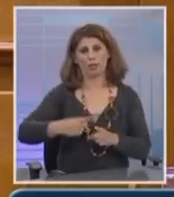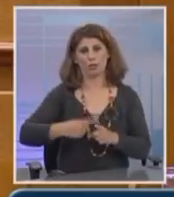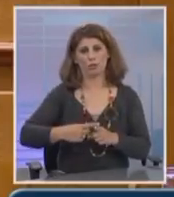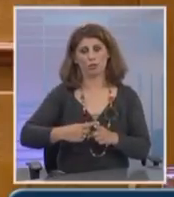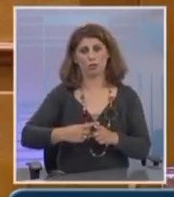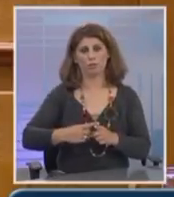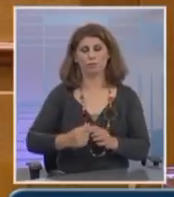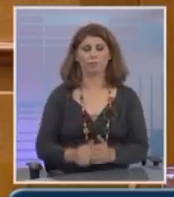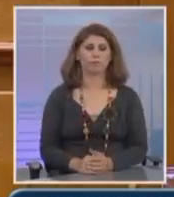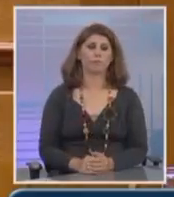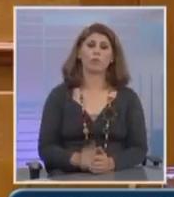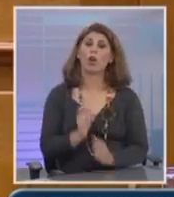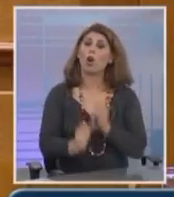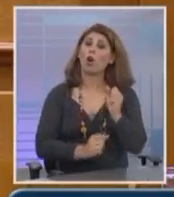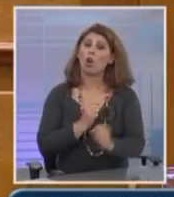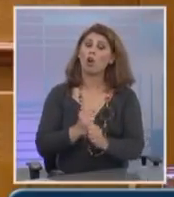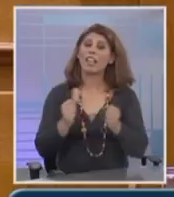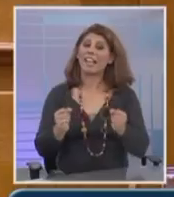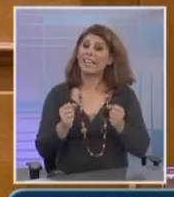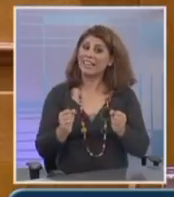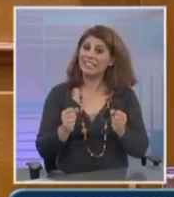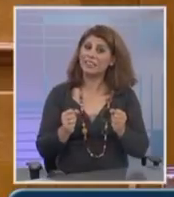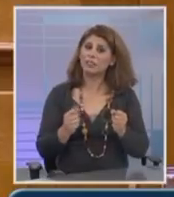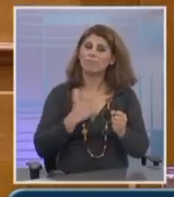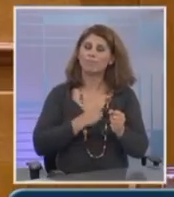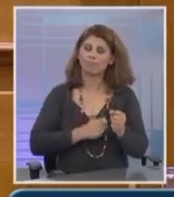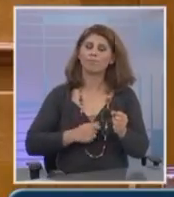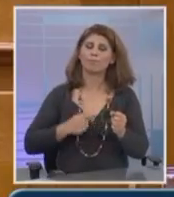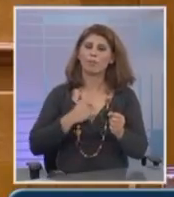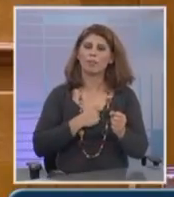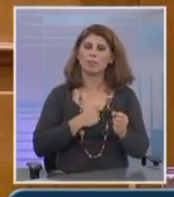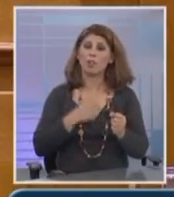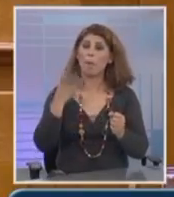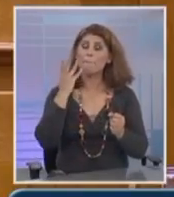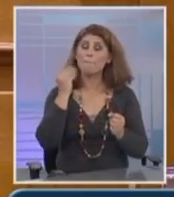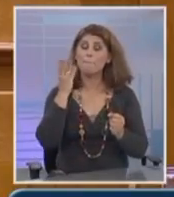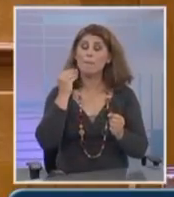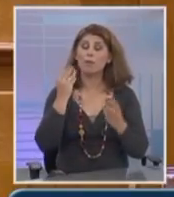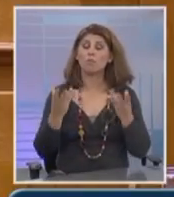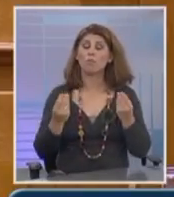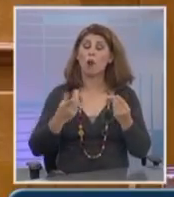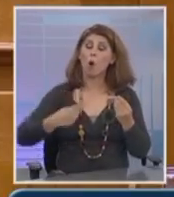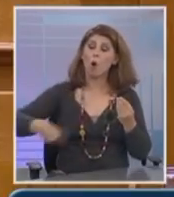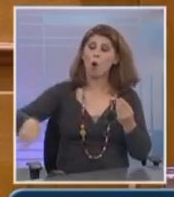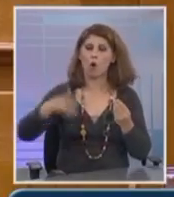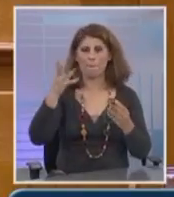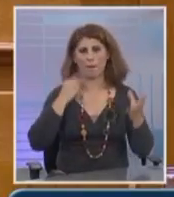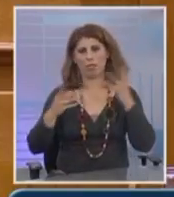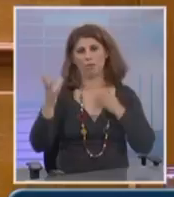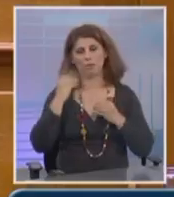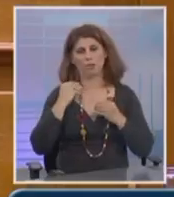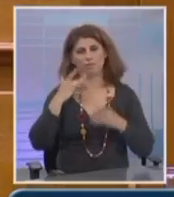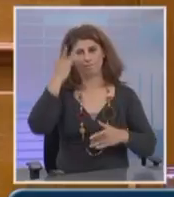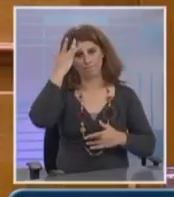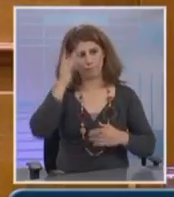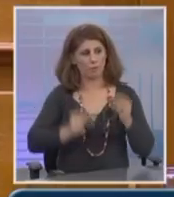Τα χρόνια της κρίσης ήταν δυστυχώς διδακτικά για όλους μας. Συνειδητοποιήσαμε